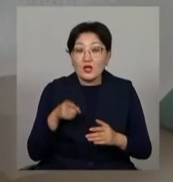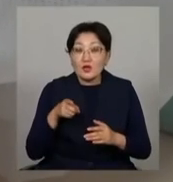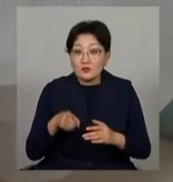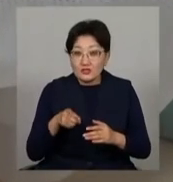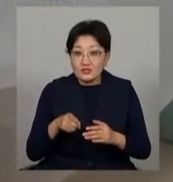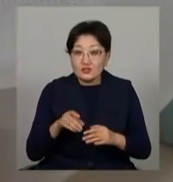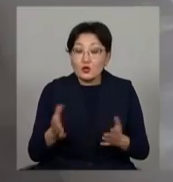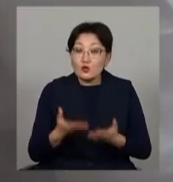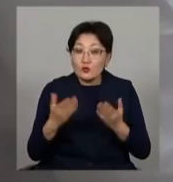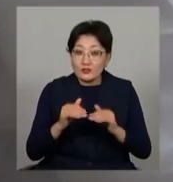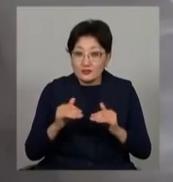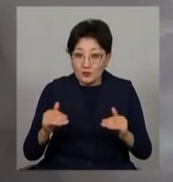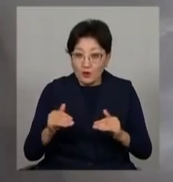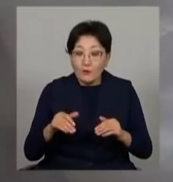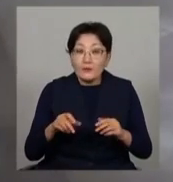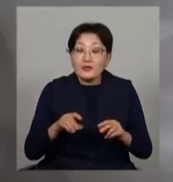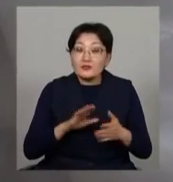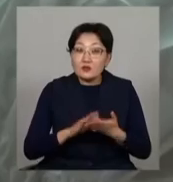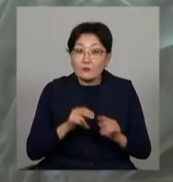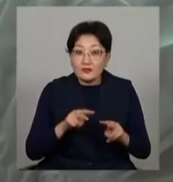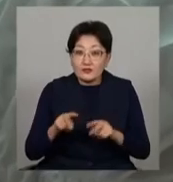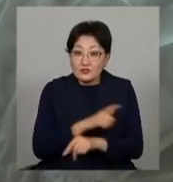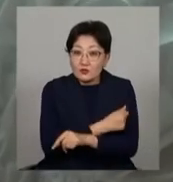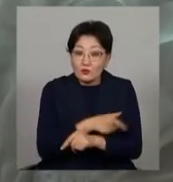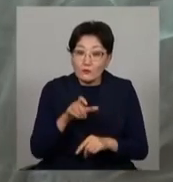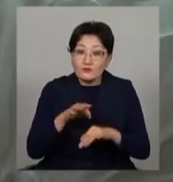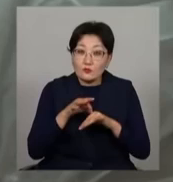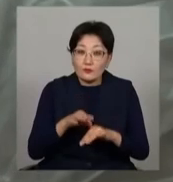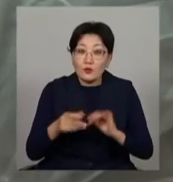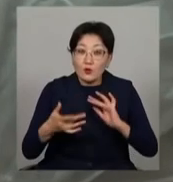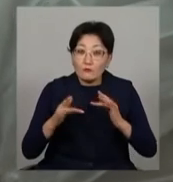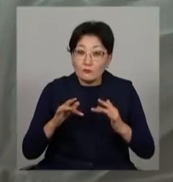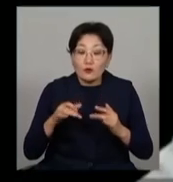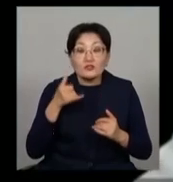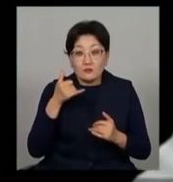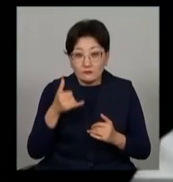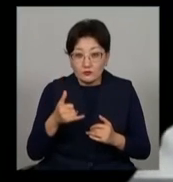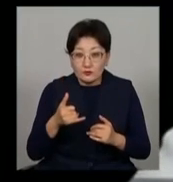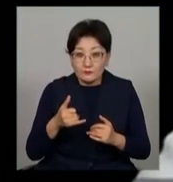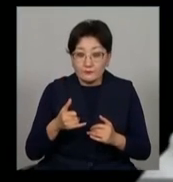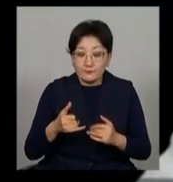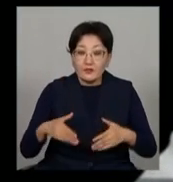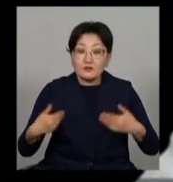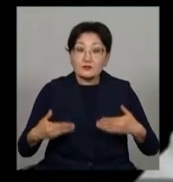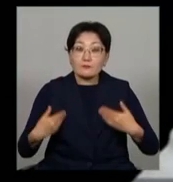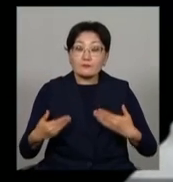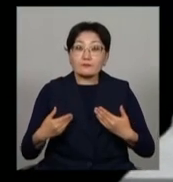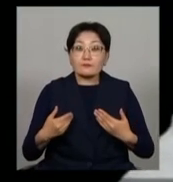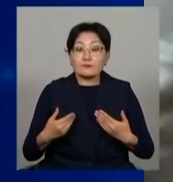степени. За их состоянием следят мобильные группы, врачи проводят консультации по телефону. Здравствуйте, Айсина